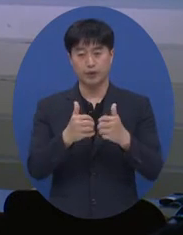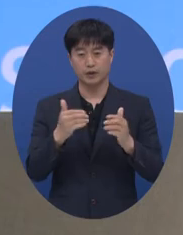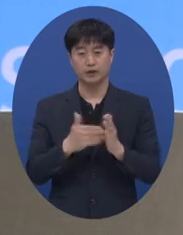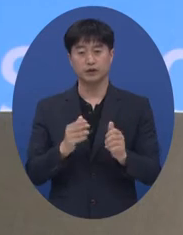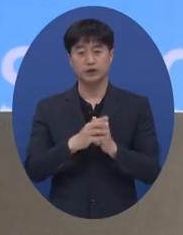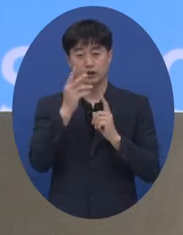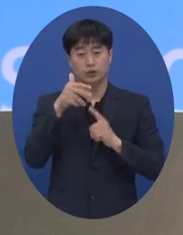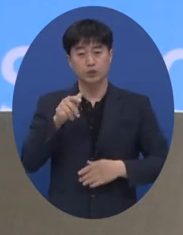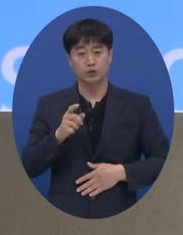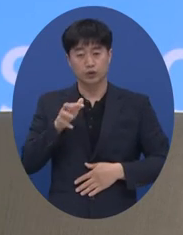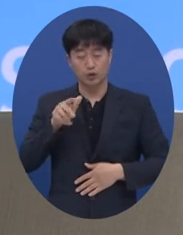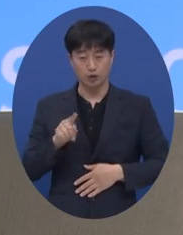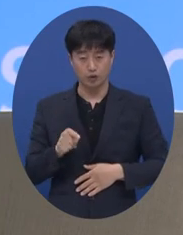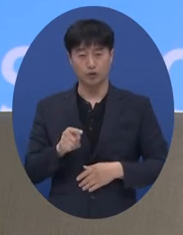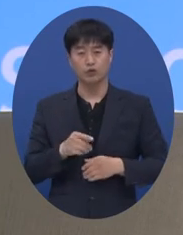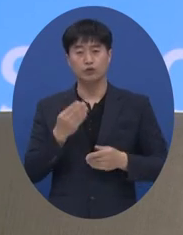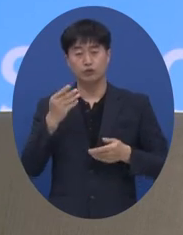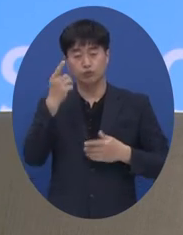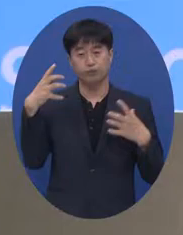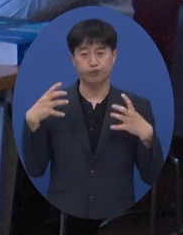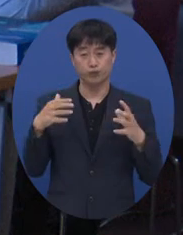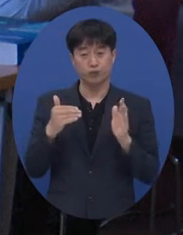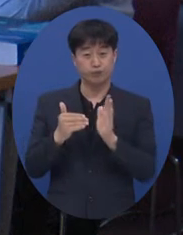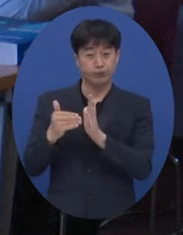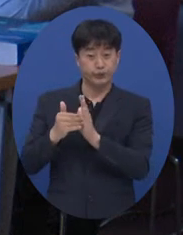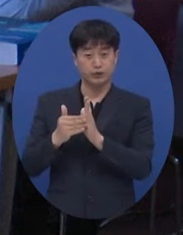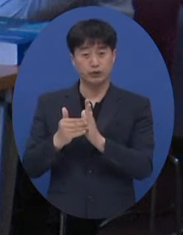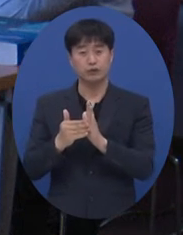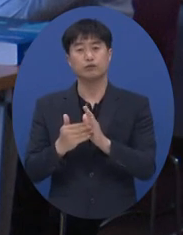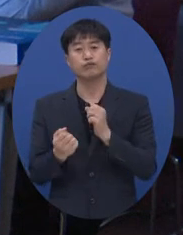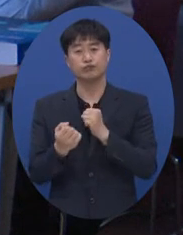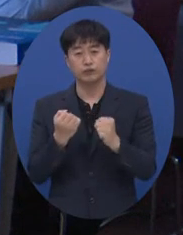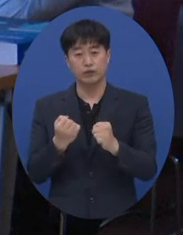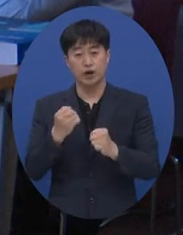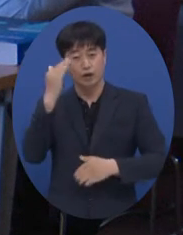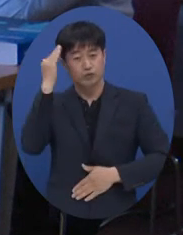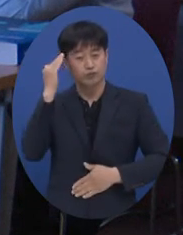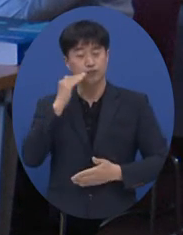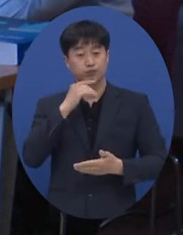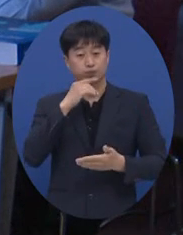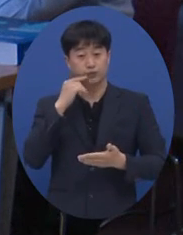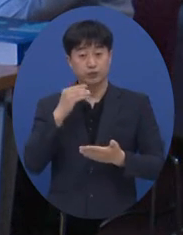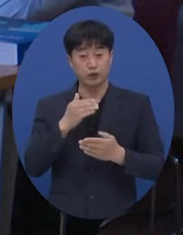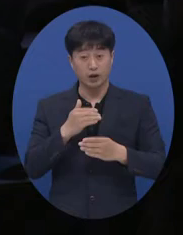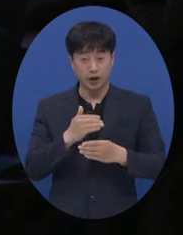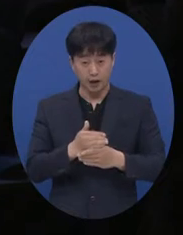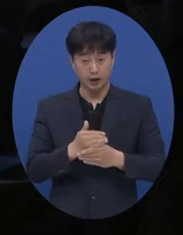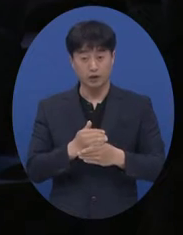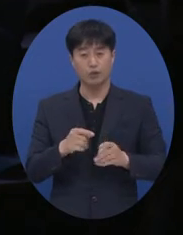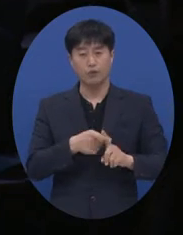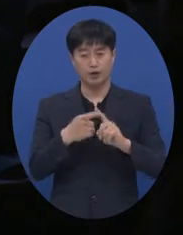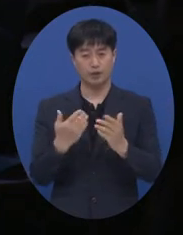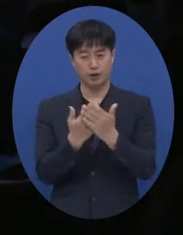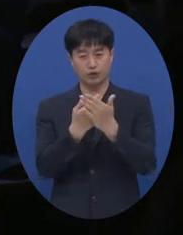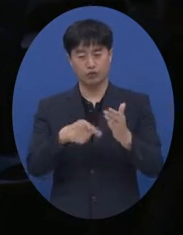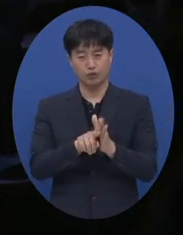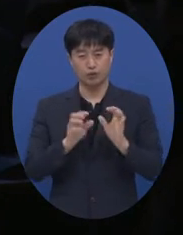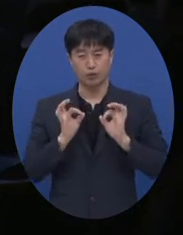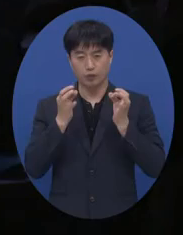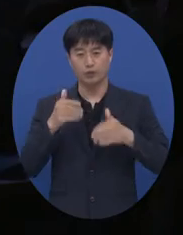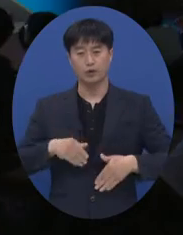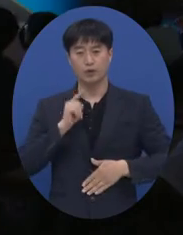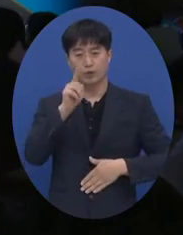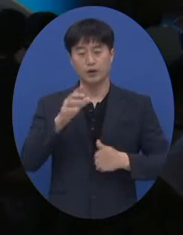장관은 정부가 제재 국면에서도 남북관계 개선을 위해 노력해야 한다고 주장했습니다. 남북관계